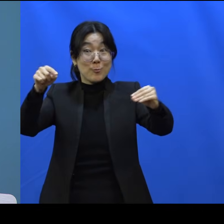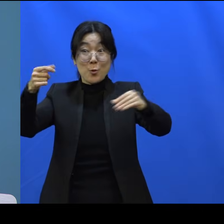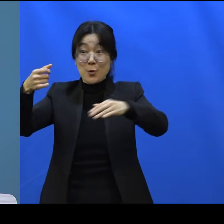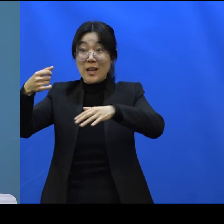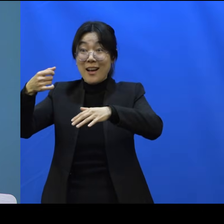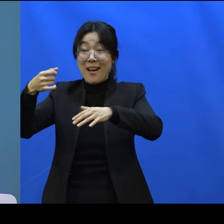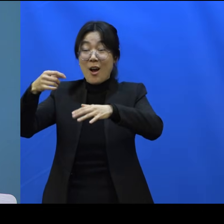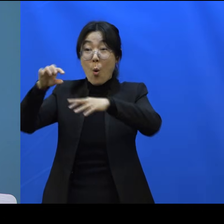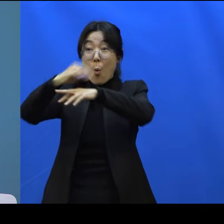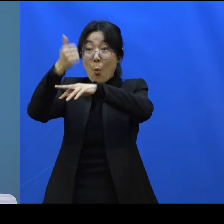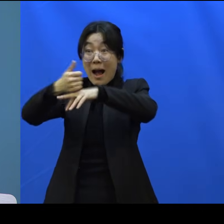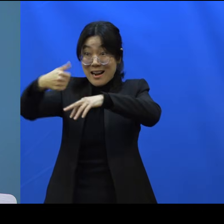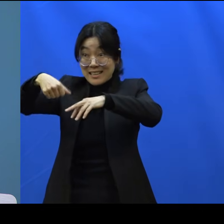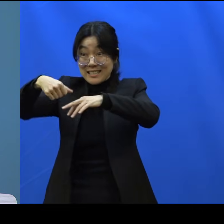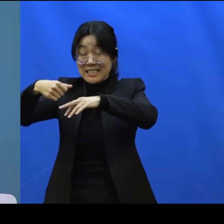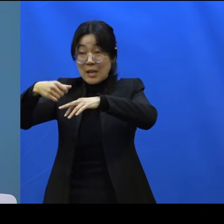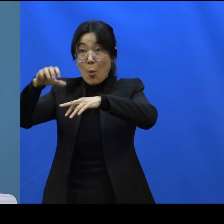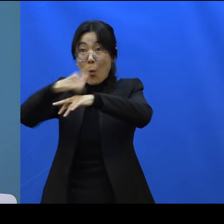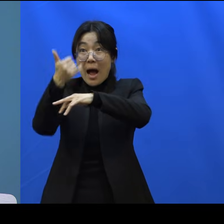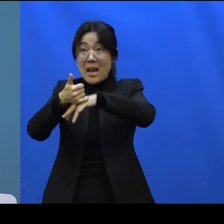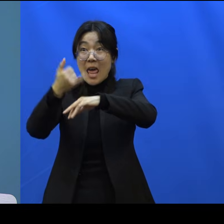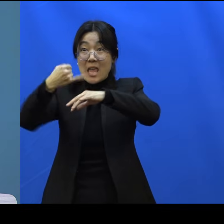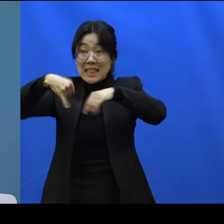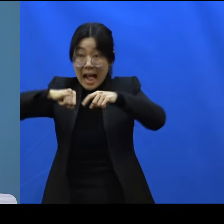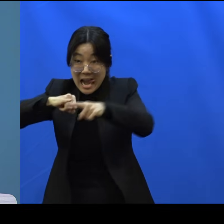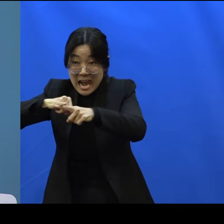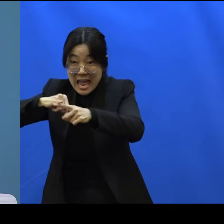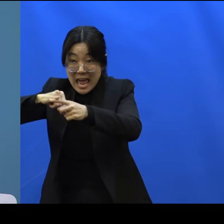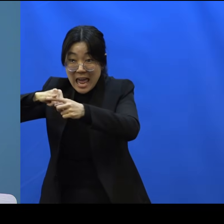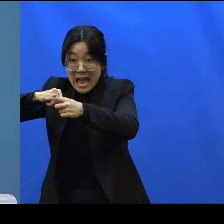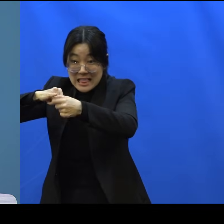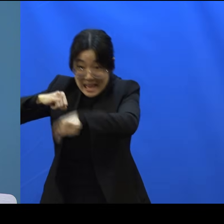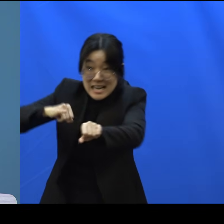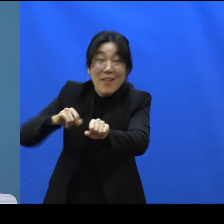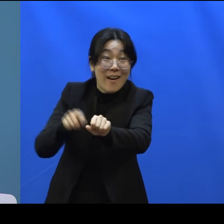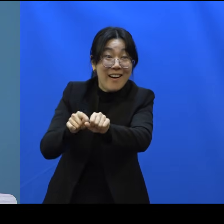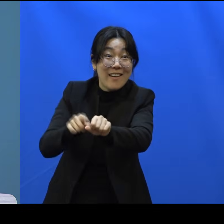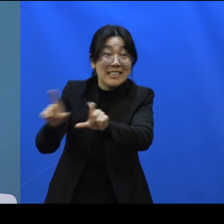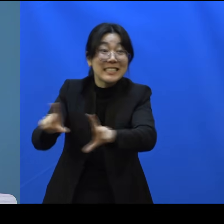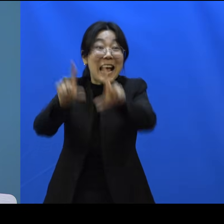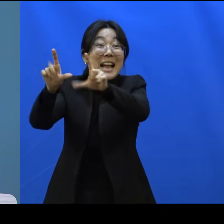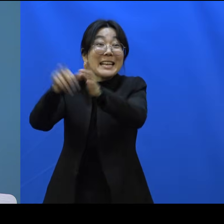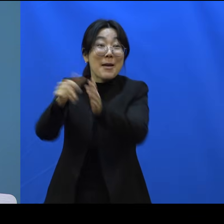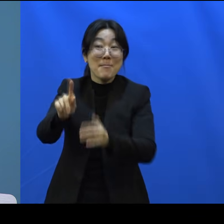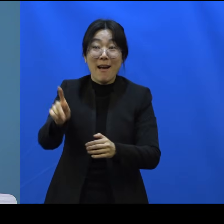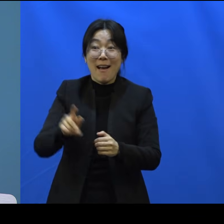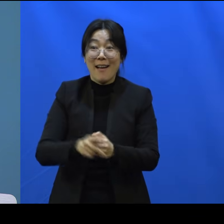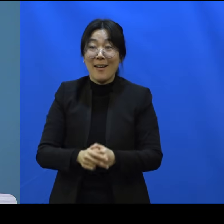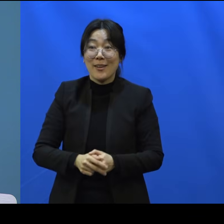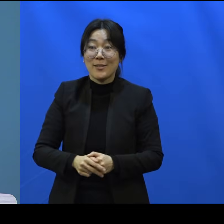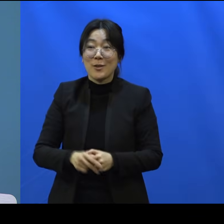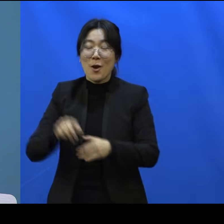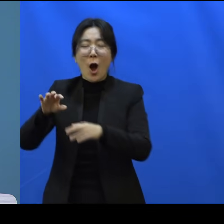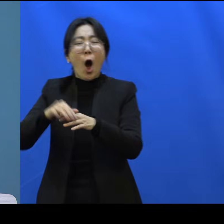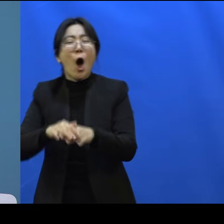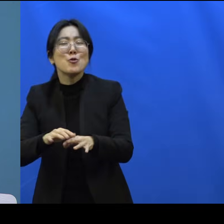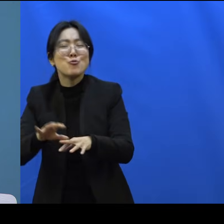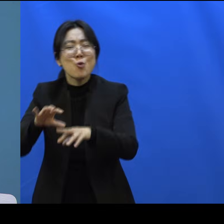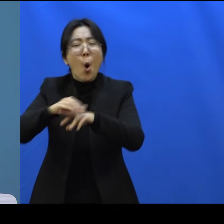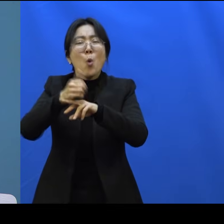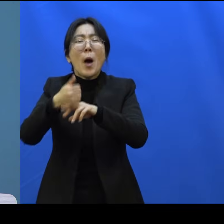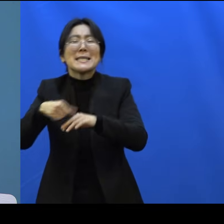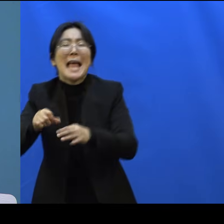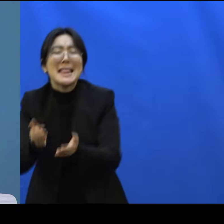엘리트. 그러니까 엘리트 교육을 받으니까 뭐가 돼요? 자신감이 넘치는 거예요. 엘리트 교육을 받으면 막 자신감 뿡뿡해요.